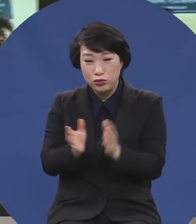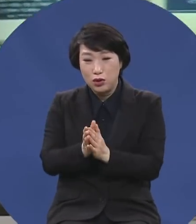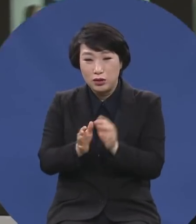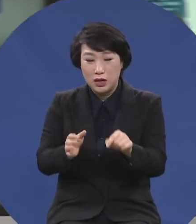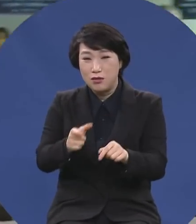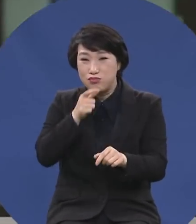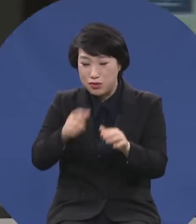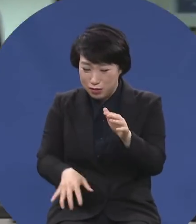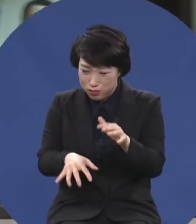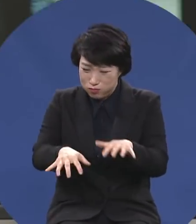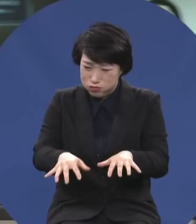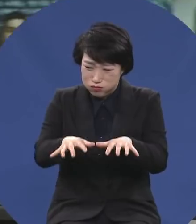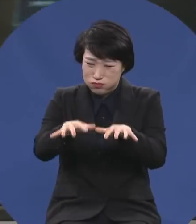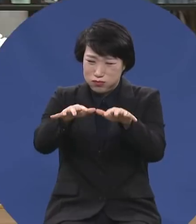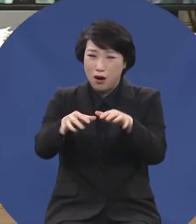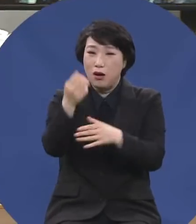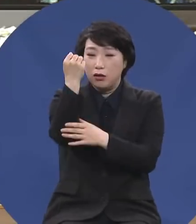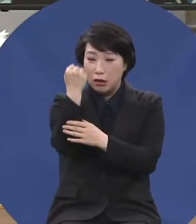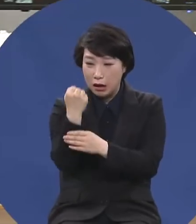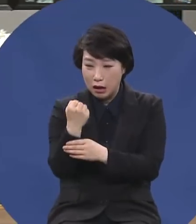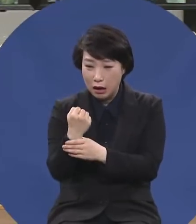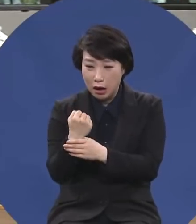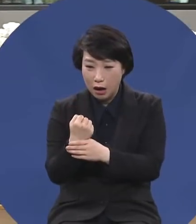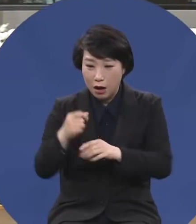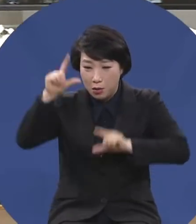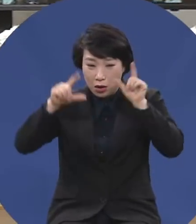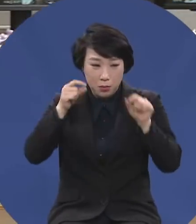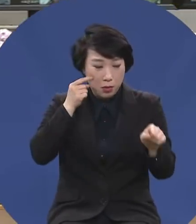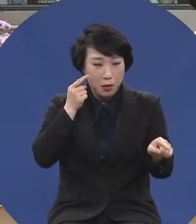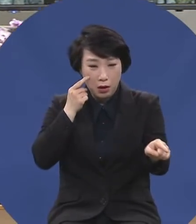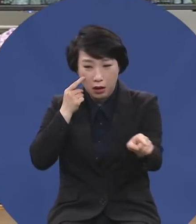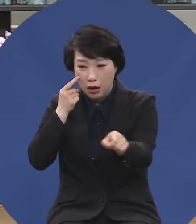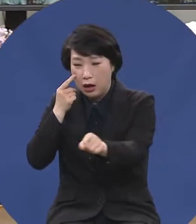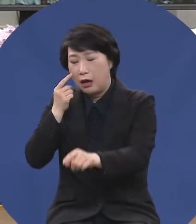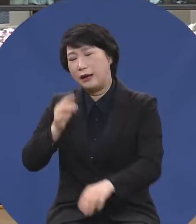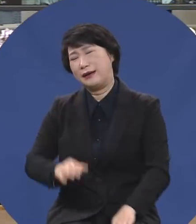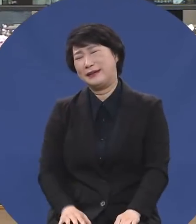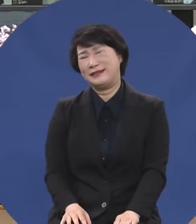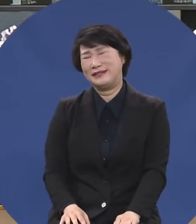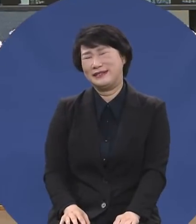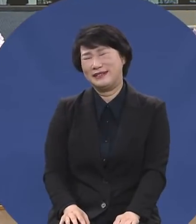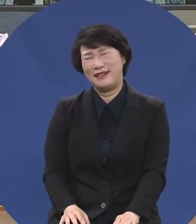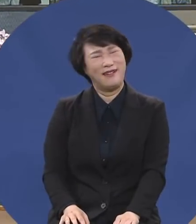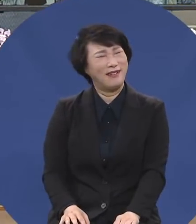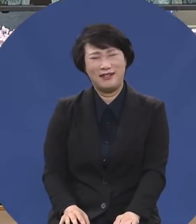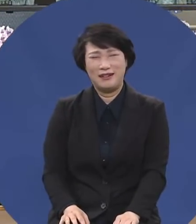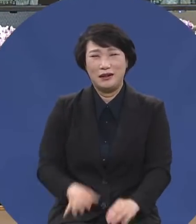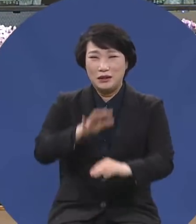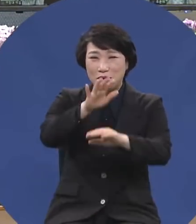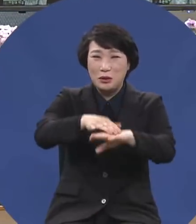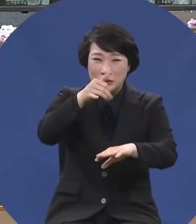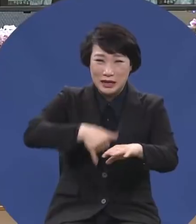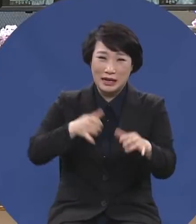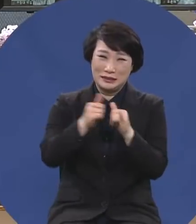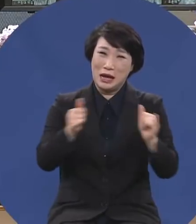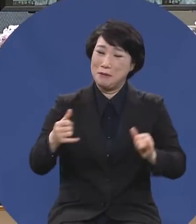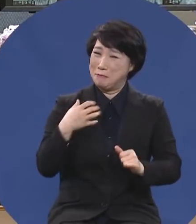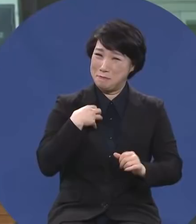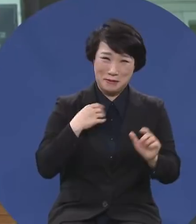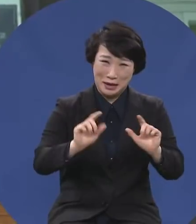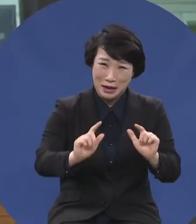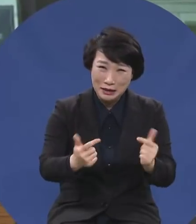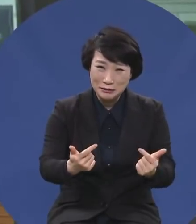물속에 잠겨서 썩어 나자빠지는 모습을 바라볼 때 이야, 농사는 사람이 짓는 게